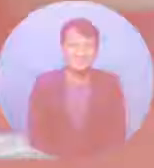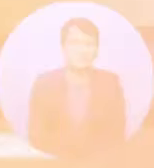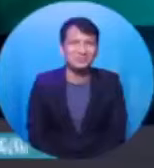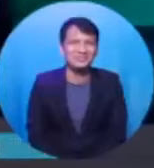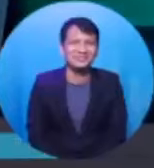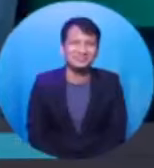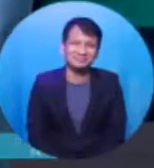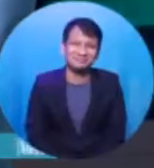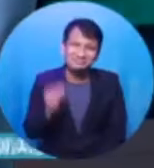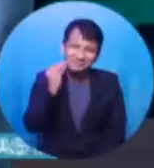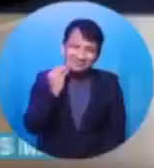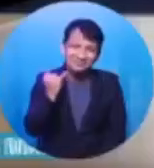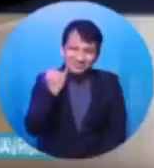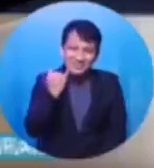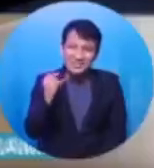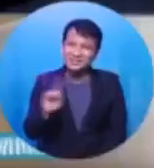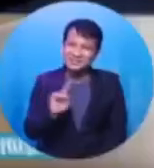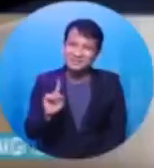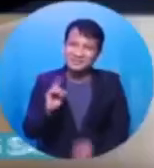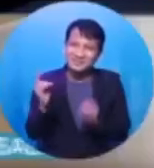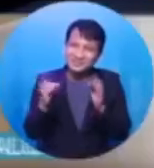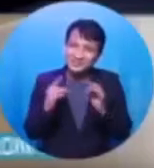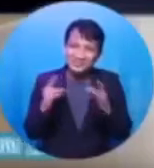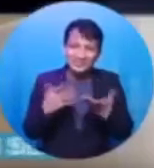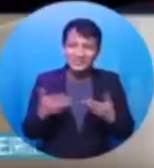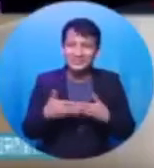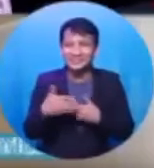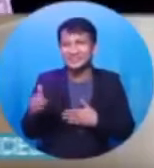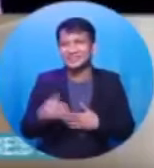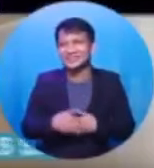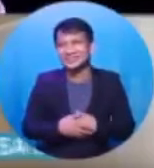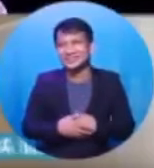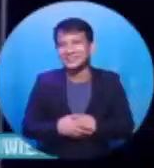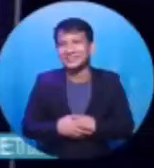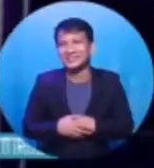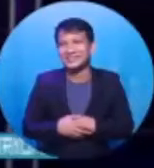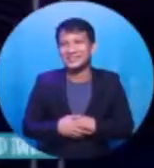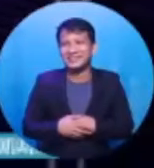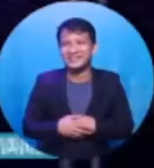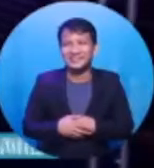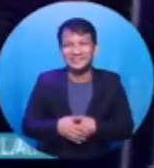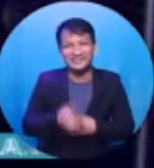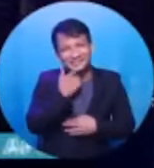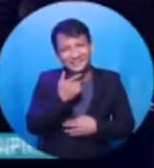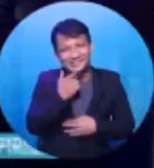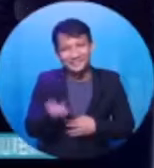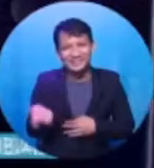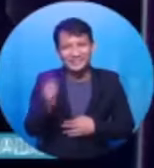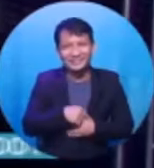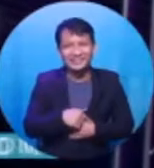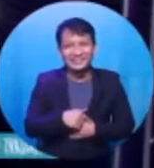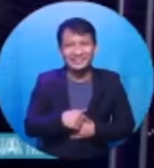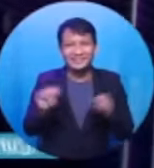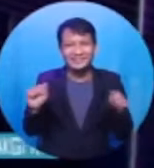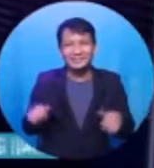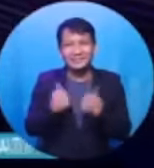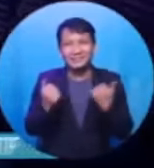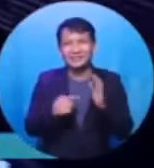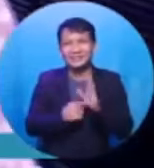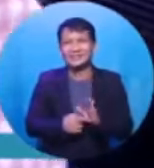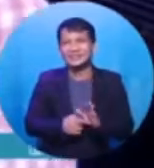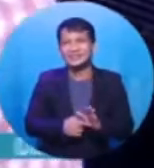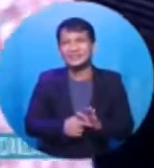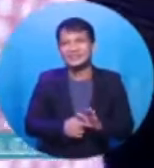Okay. MJ, anong mga comments dyan? Idol Rafi, may gusto daw silang pausong challenge.